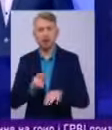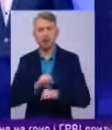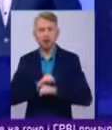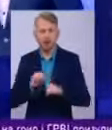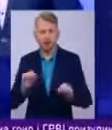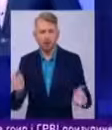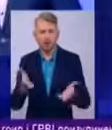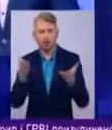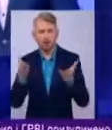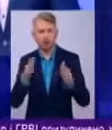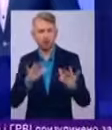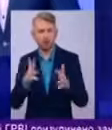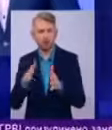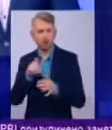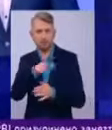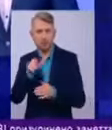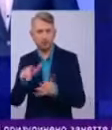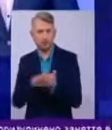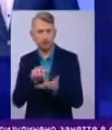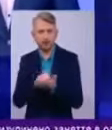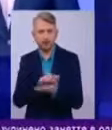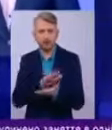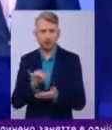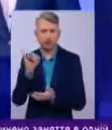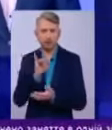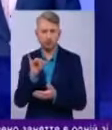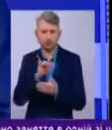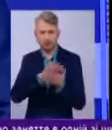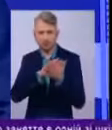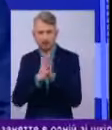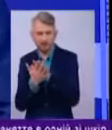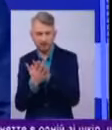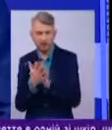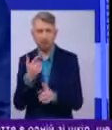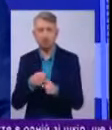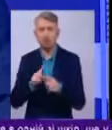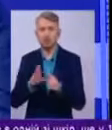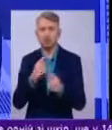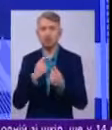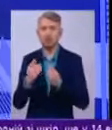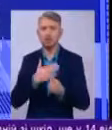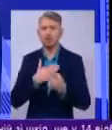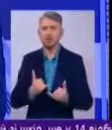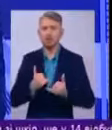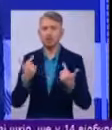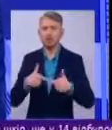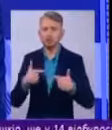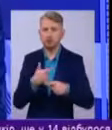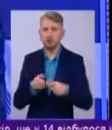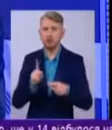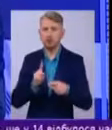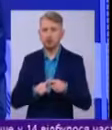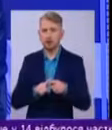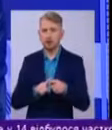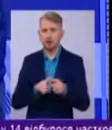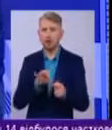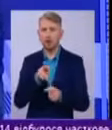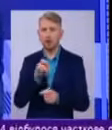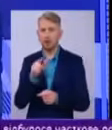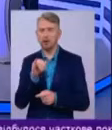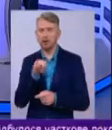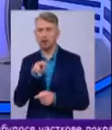героїзацію подій та персон не зіпсувати історичними викривленнями. Про це будемо говорити з нашими поважними гостями. Сьогодні у нас у студії Пилип Іллєнко,